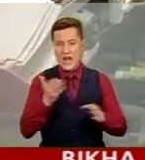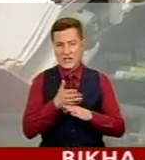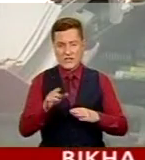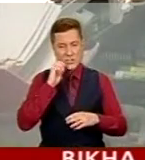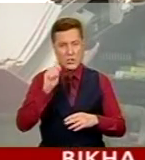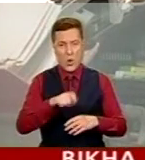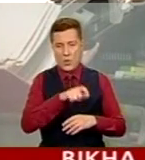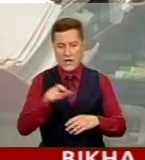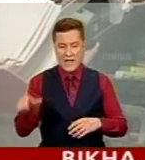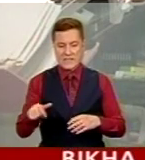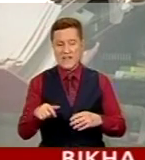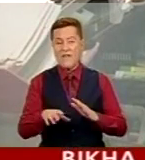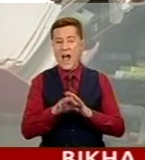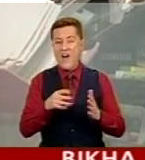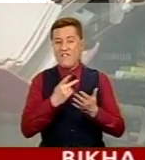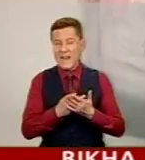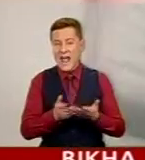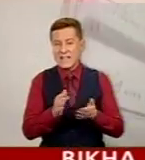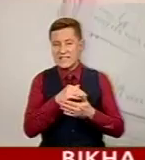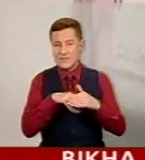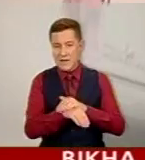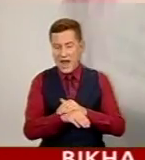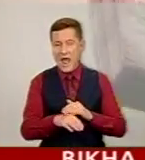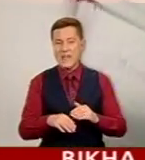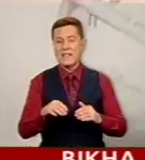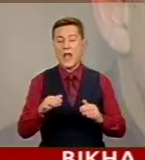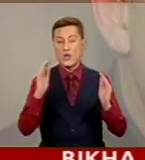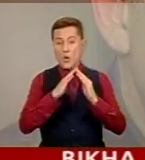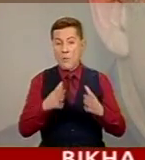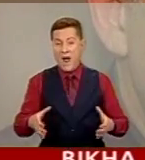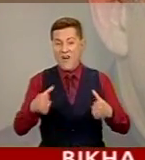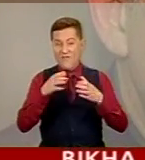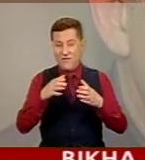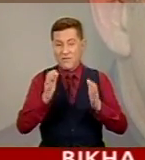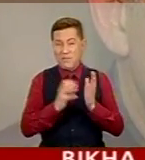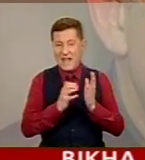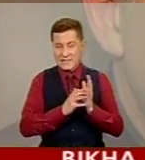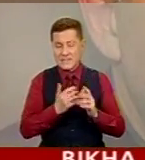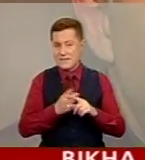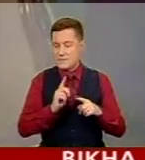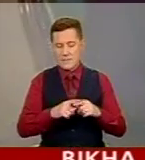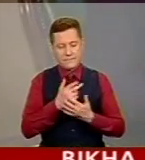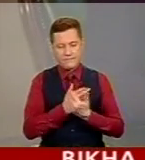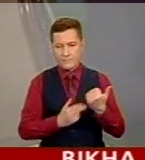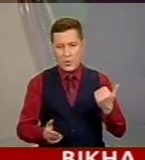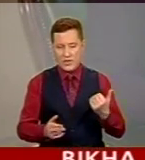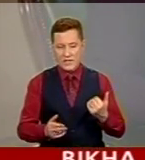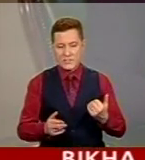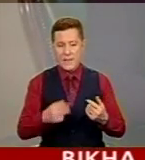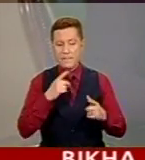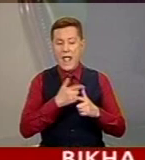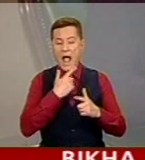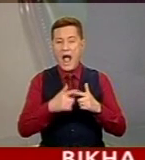вибір. А от варіант зберігання грошей не в банку, а вдома в банці, фахівці називають завідомо програшним.